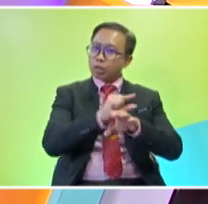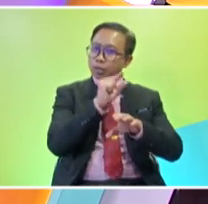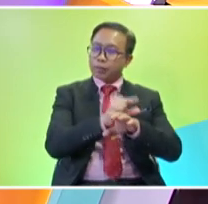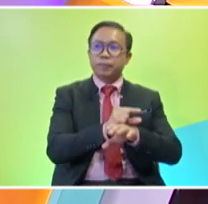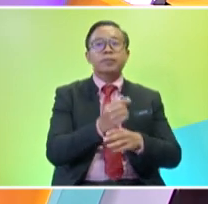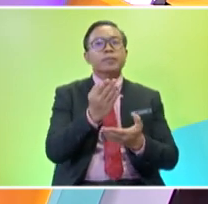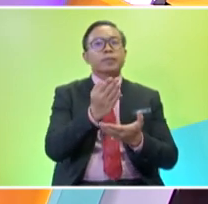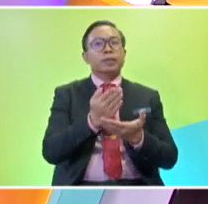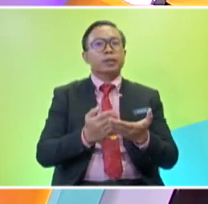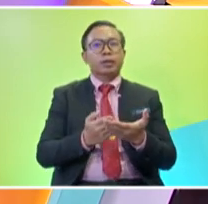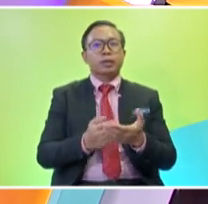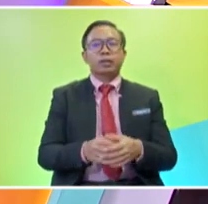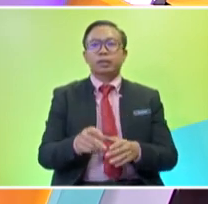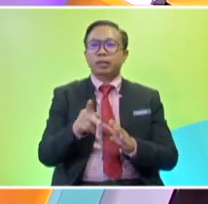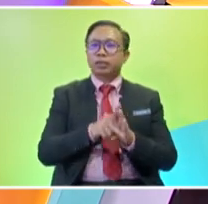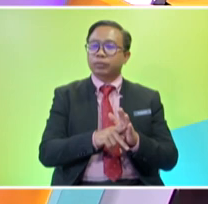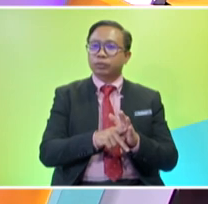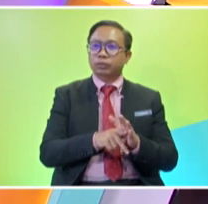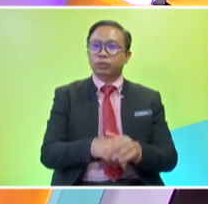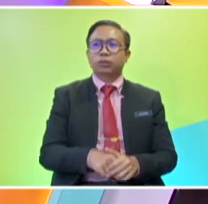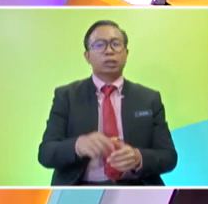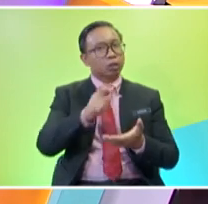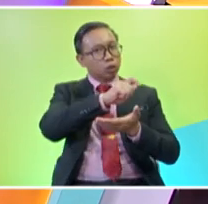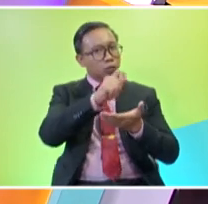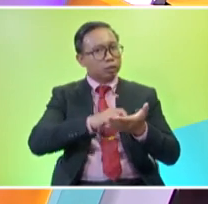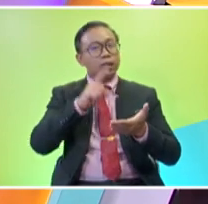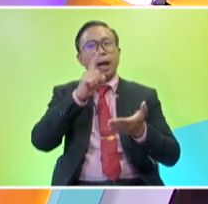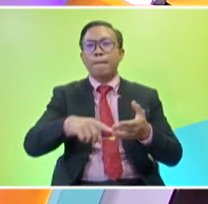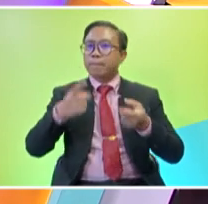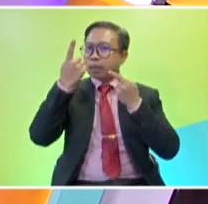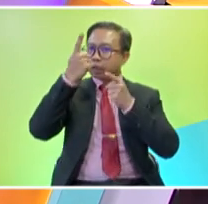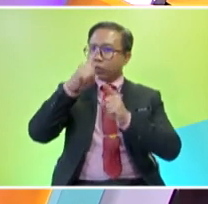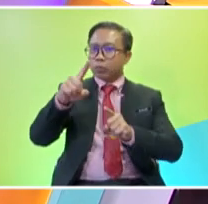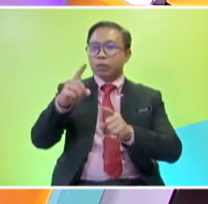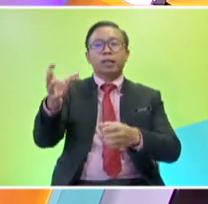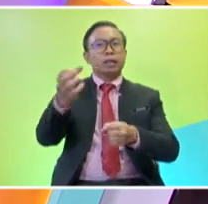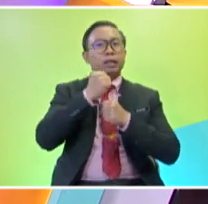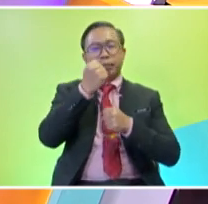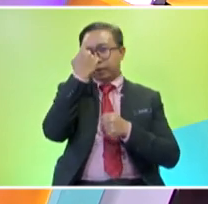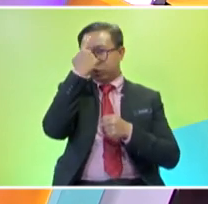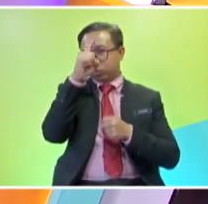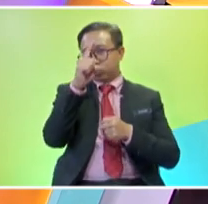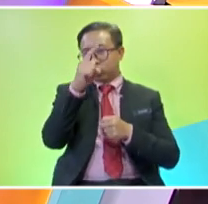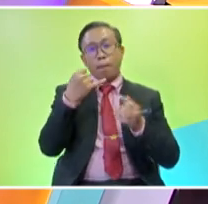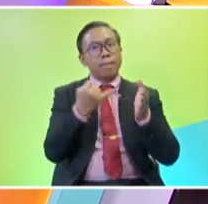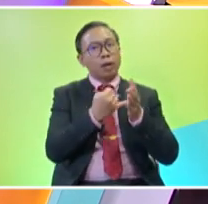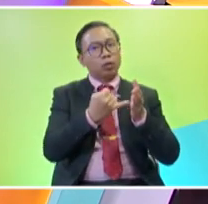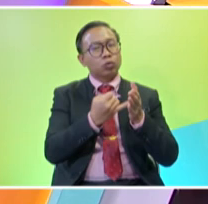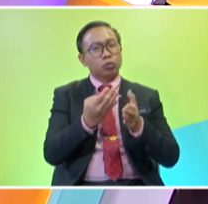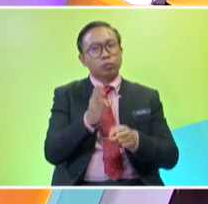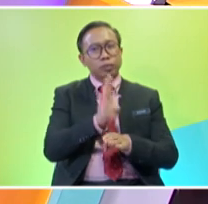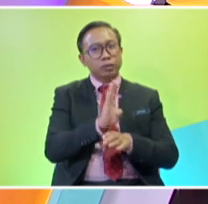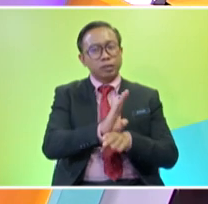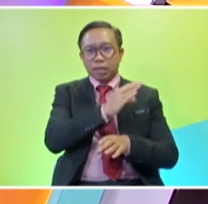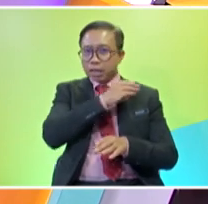bagian keputusan Safika tulis apa jawabannya dapat untuk paku besi dan